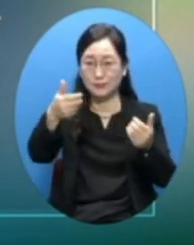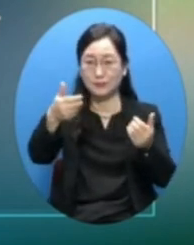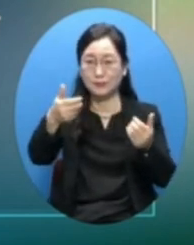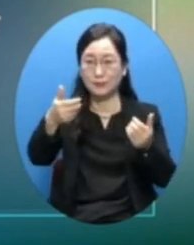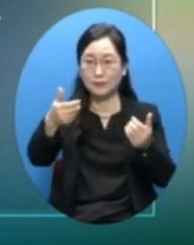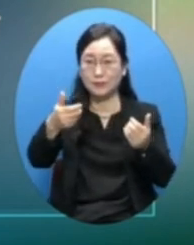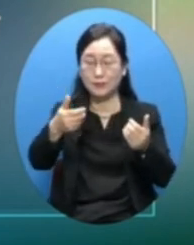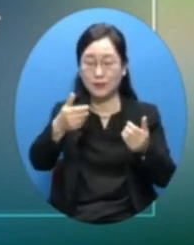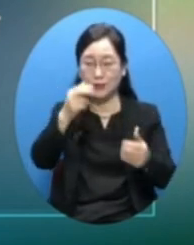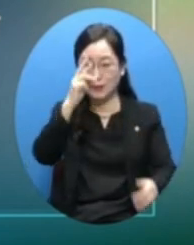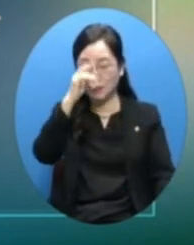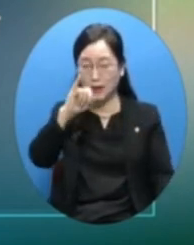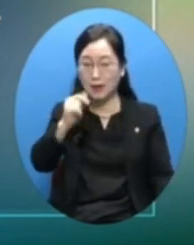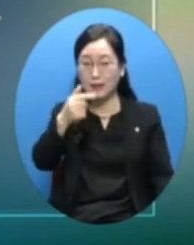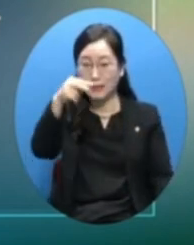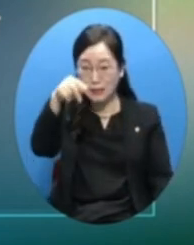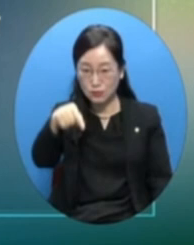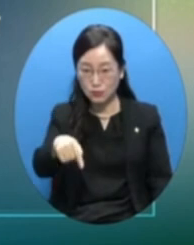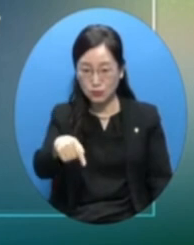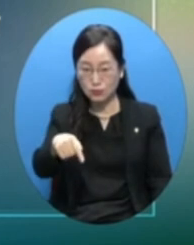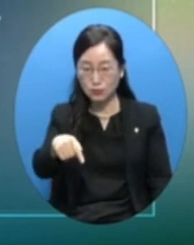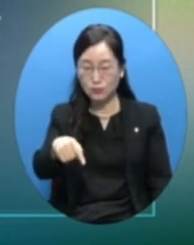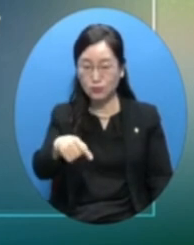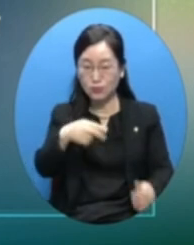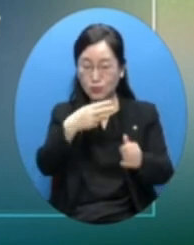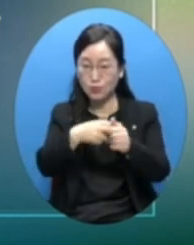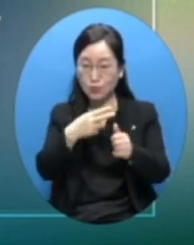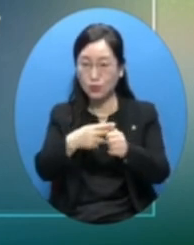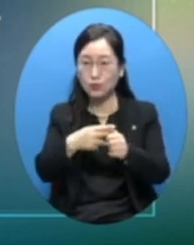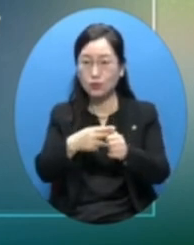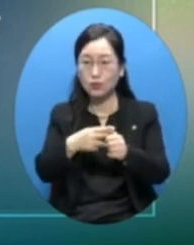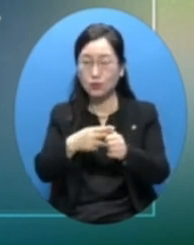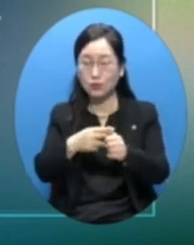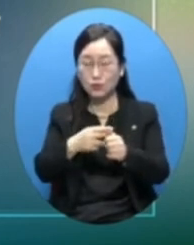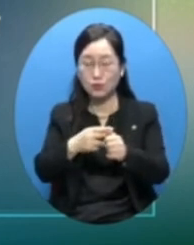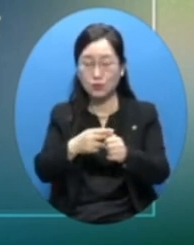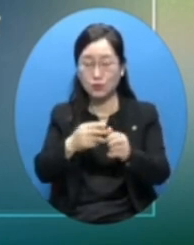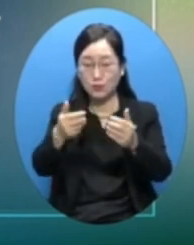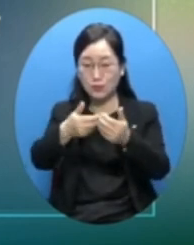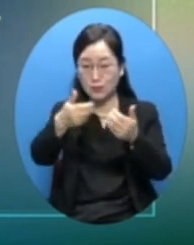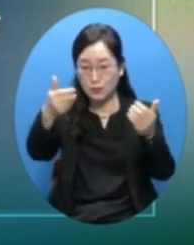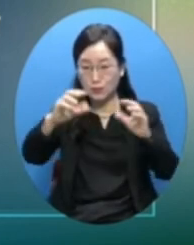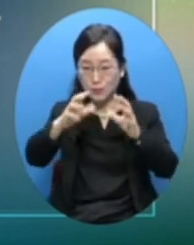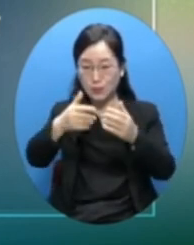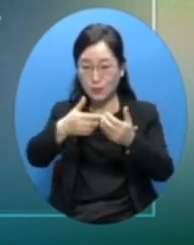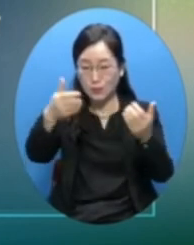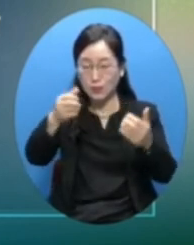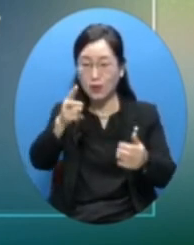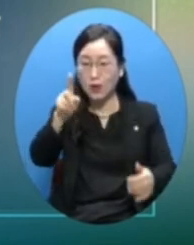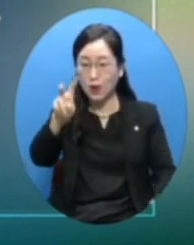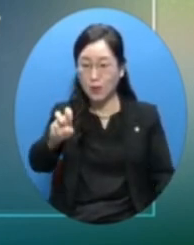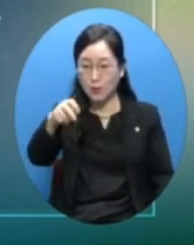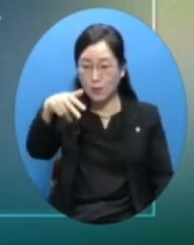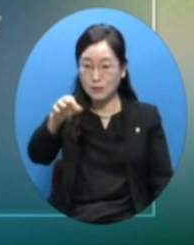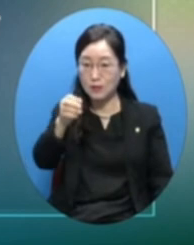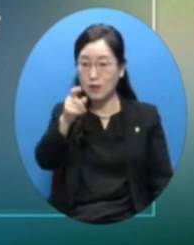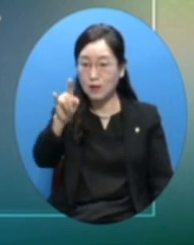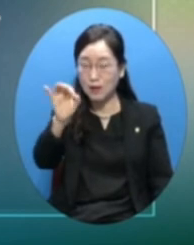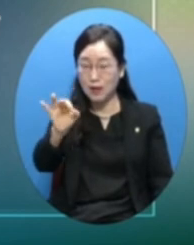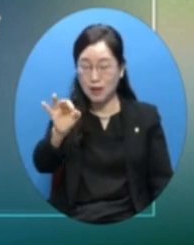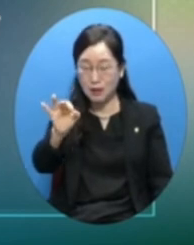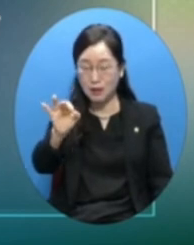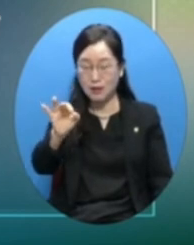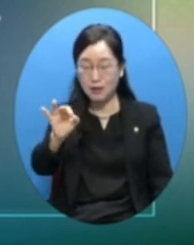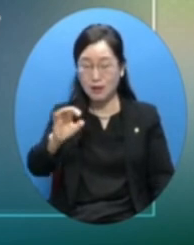박인수 교수님 먼저 천국 가시고 또 신영조 교수님 천국 가시고 엄정현 교수님 이제 세 분이